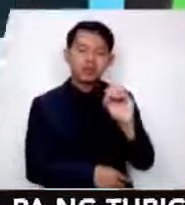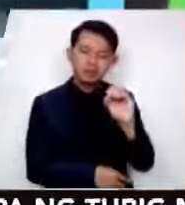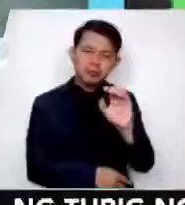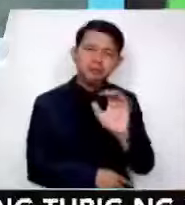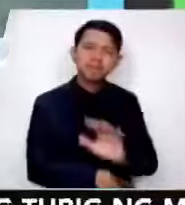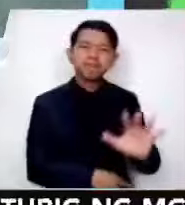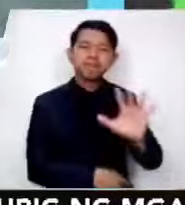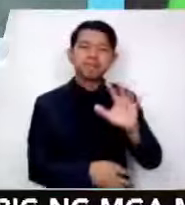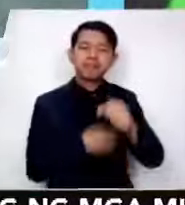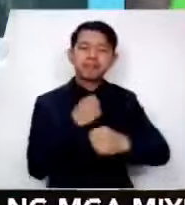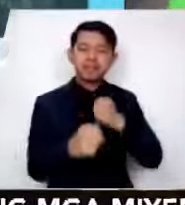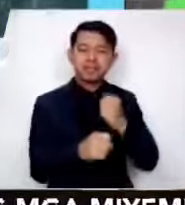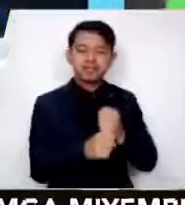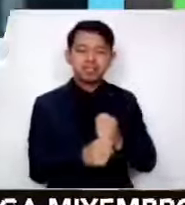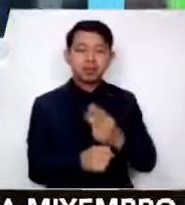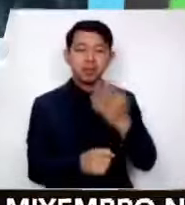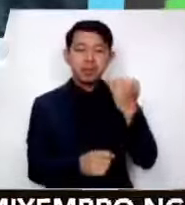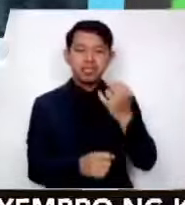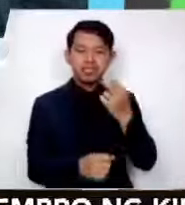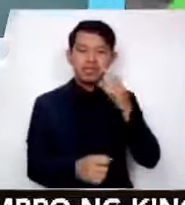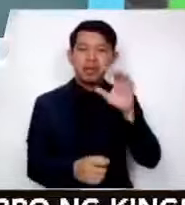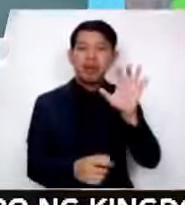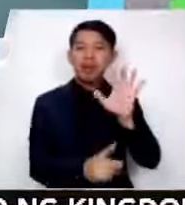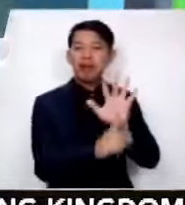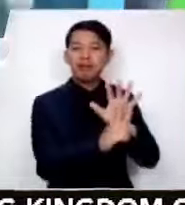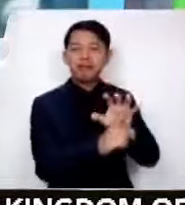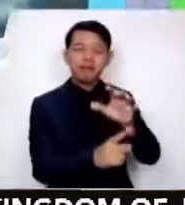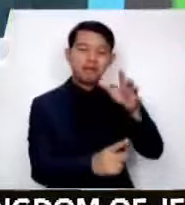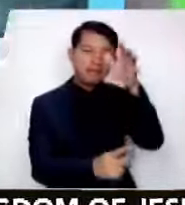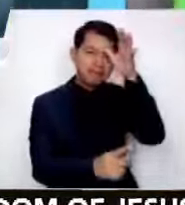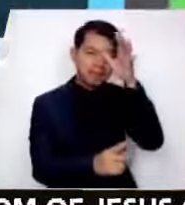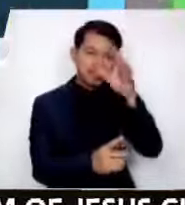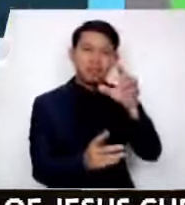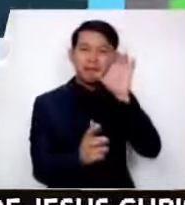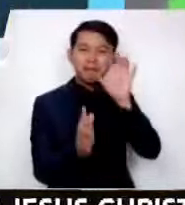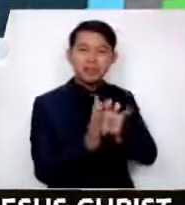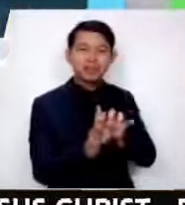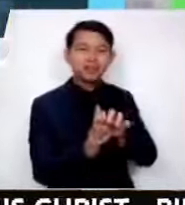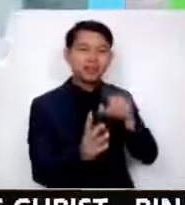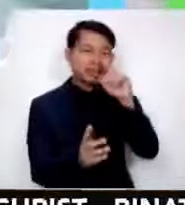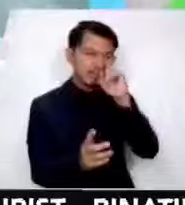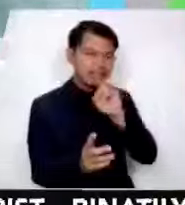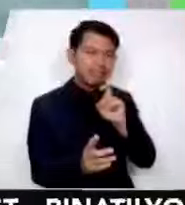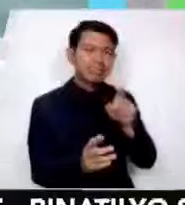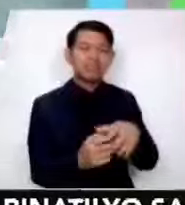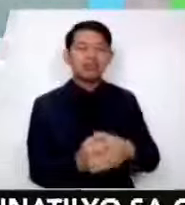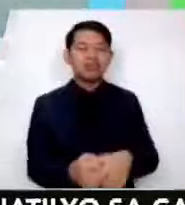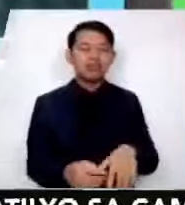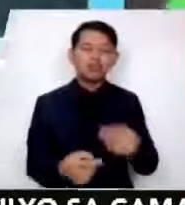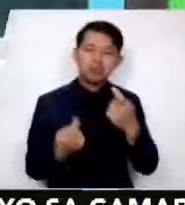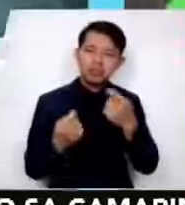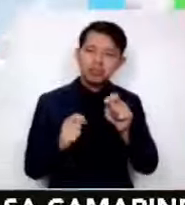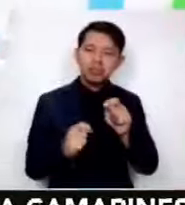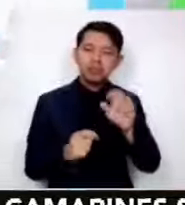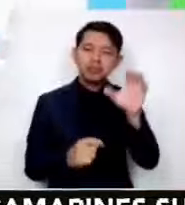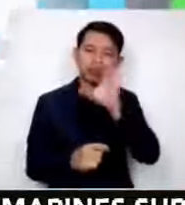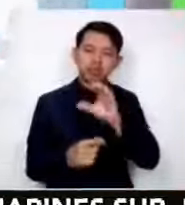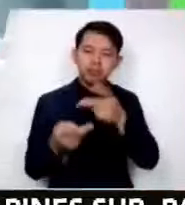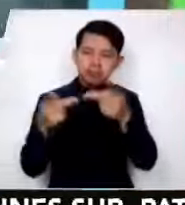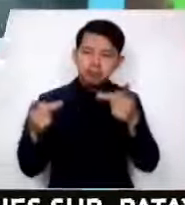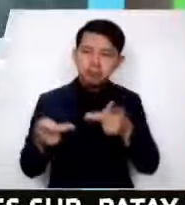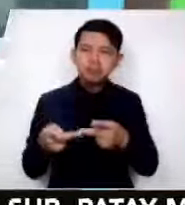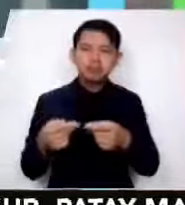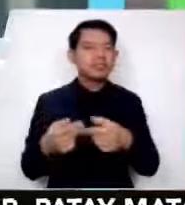litrato ng kanyang tatay, naghanap raw siya ng mga lugar na 90s ang datingan. Pahinga muna ang